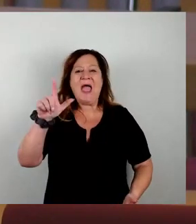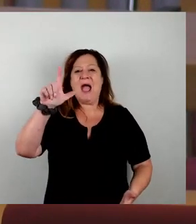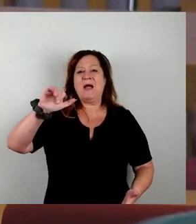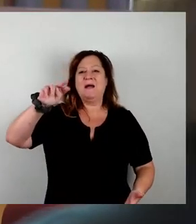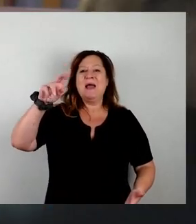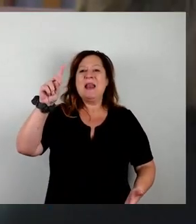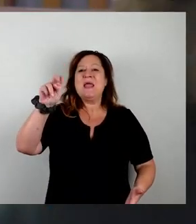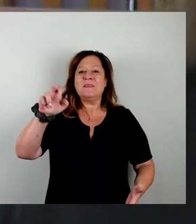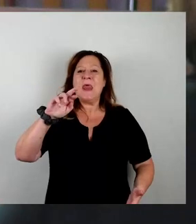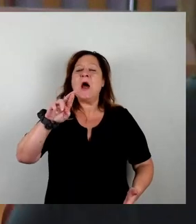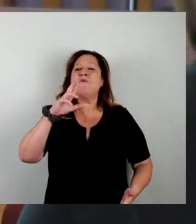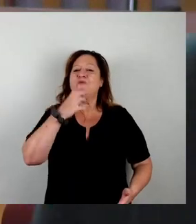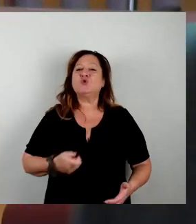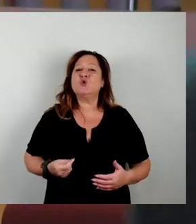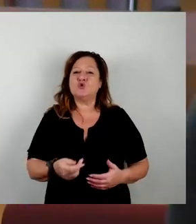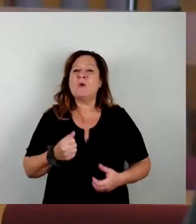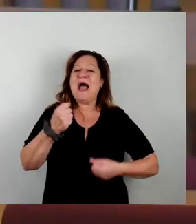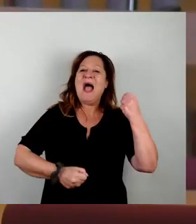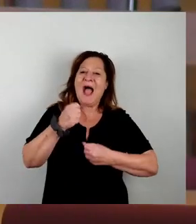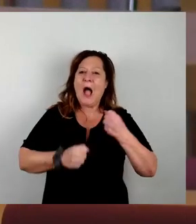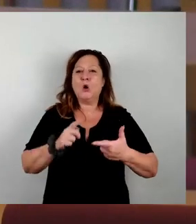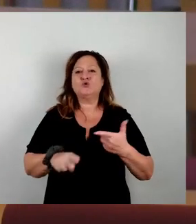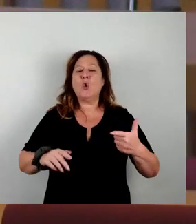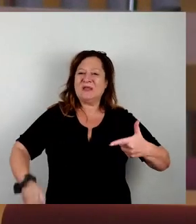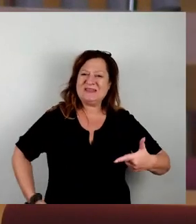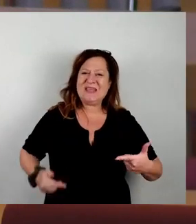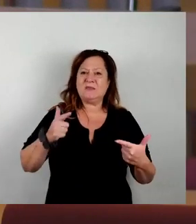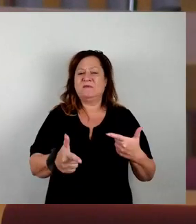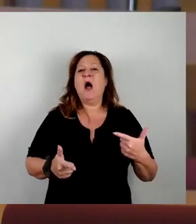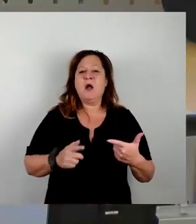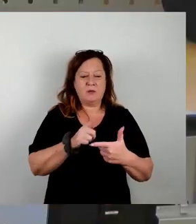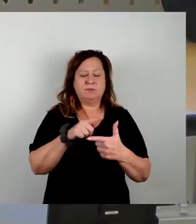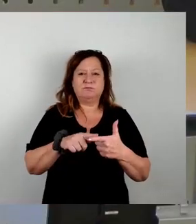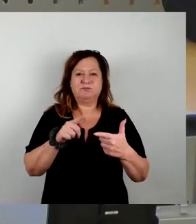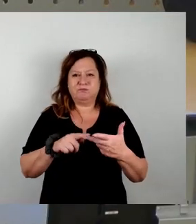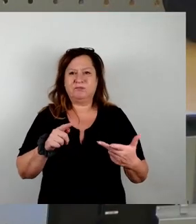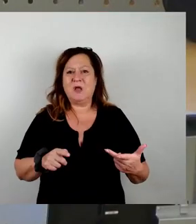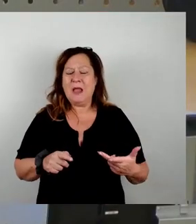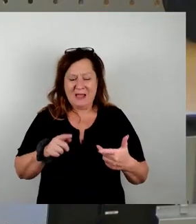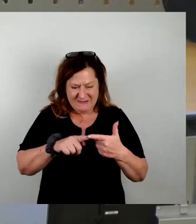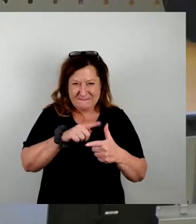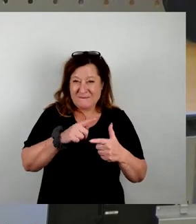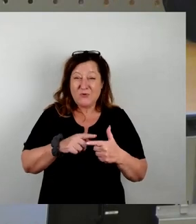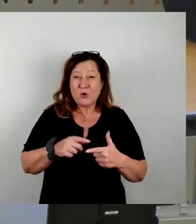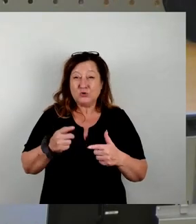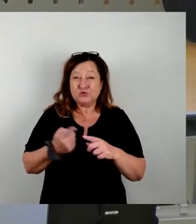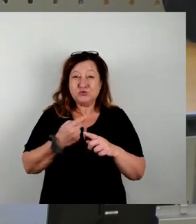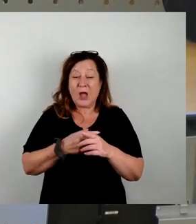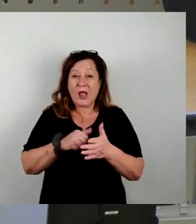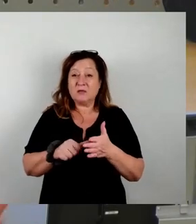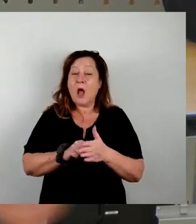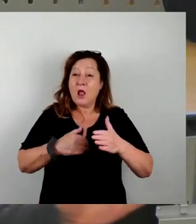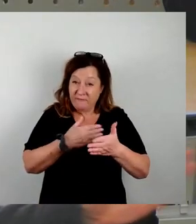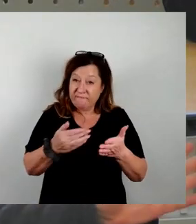Subvention fürs Auto, Dienstwagenprivileg und was da noch alles schöne Sachen gibt, die wesentlich teurer sind für den Steuerzahler, die lässt man weiter